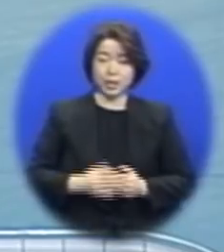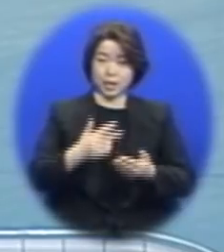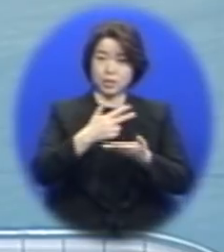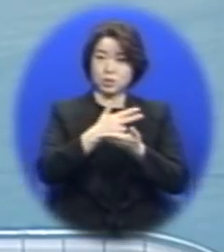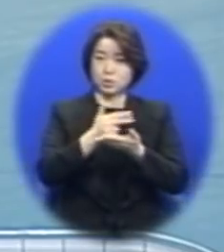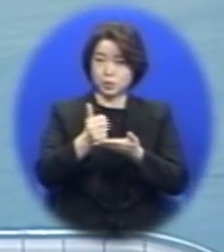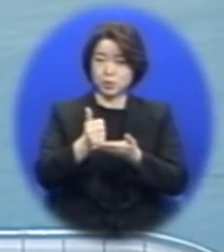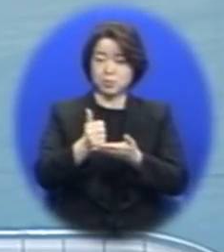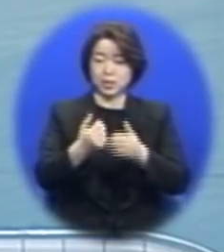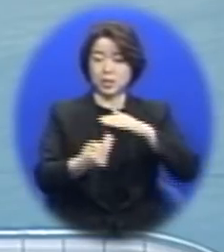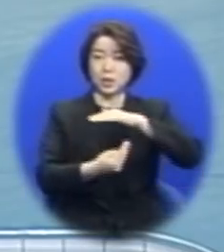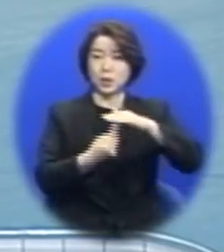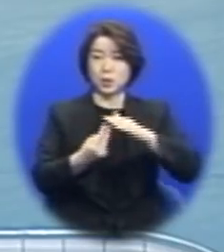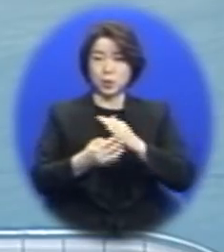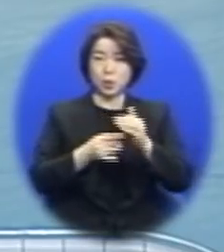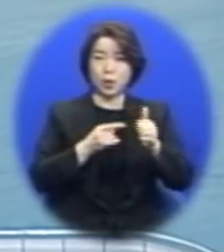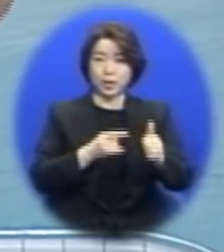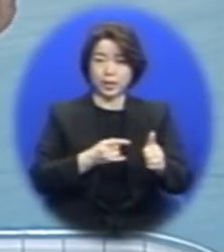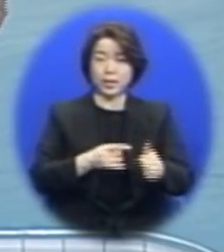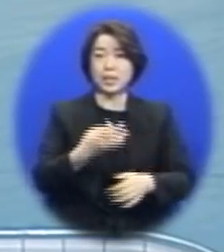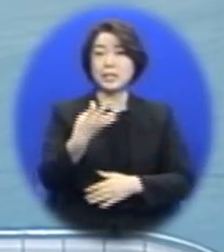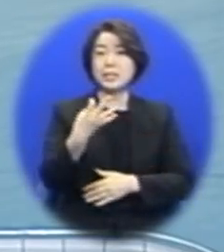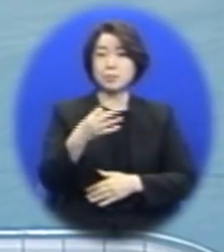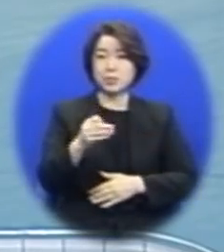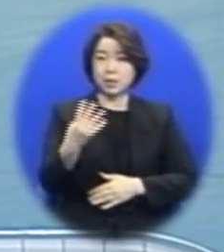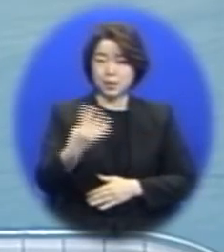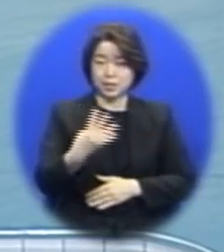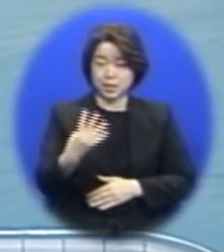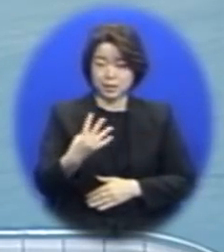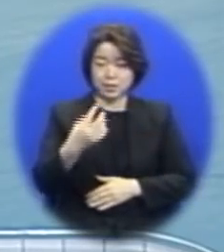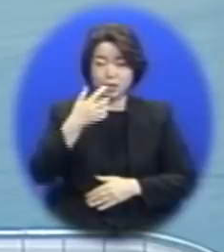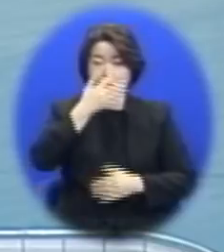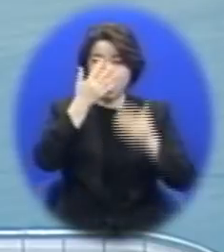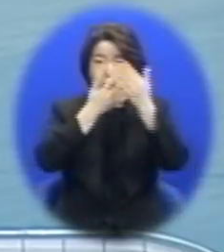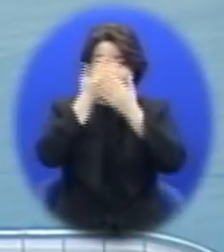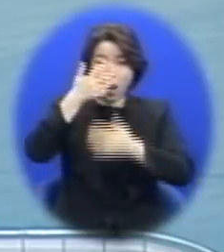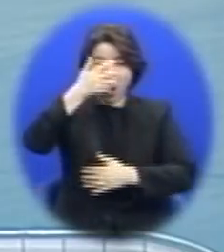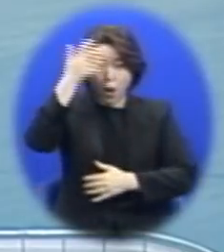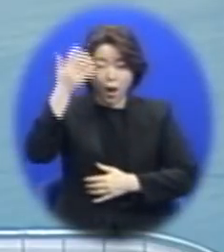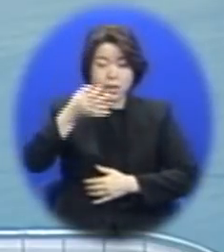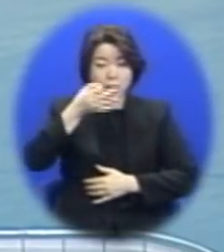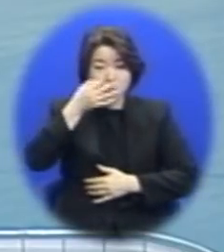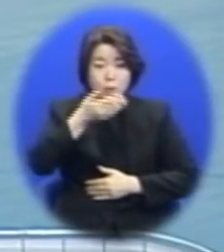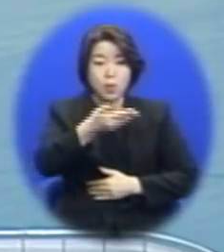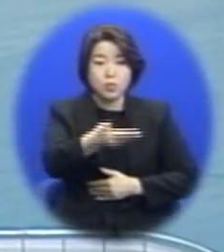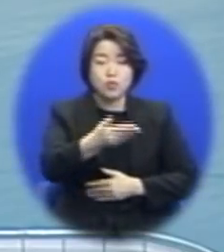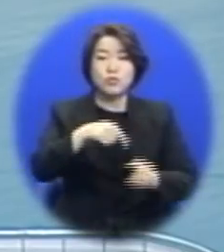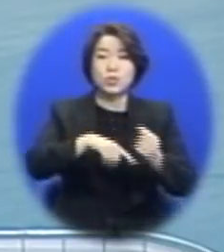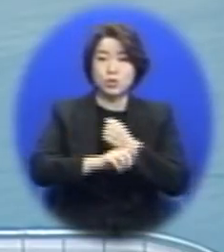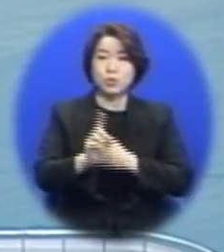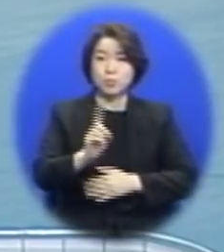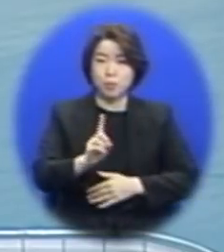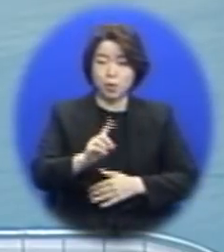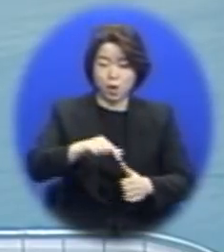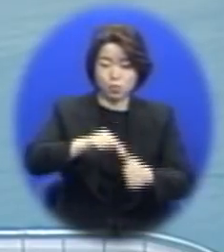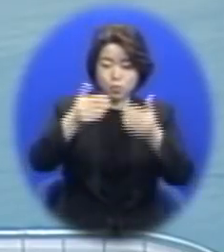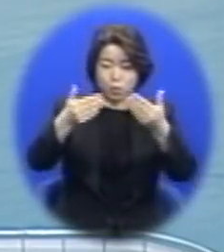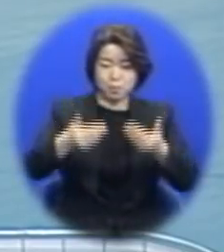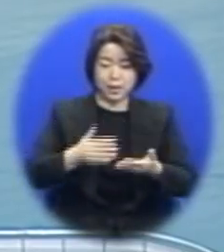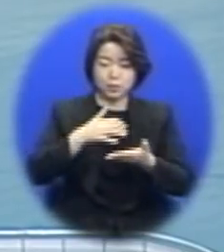주님이 요한에게 이 14만 4천 명의 환상을 보여주신 것은 구원받은 수가 얼마나